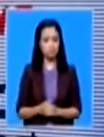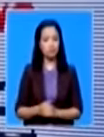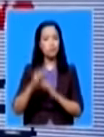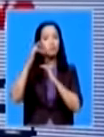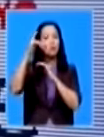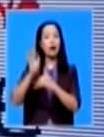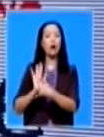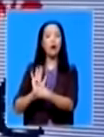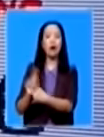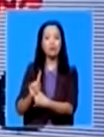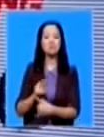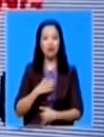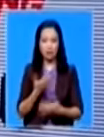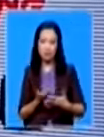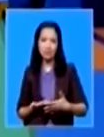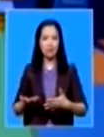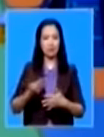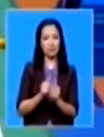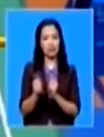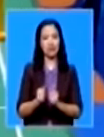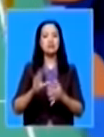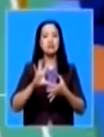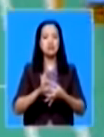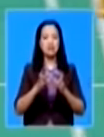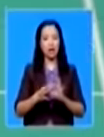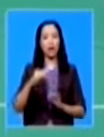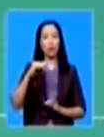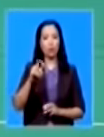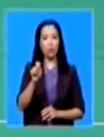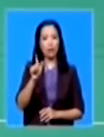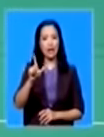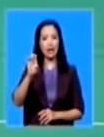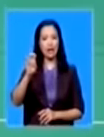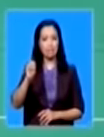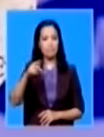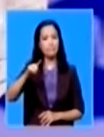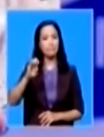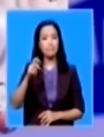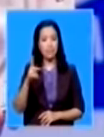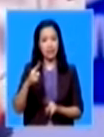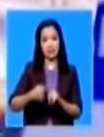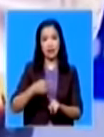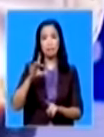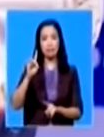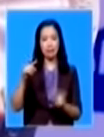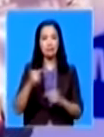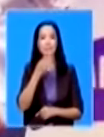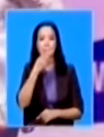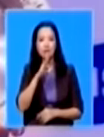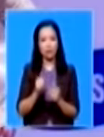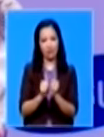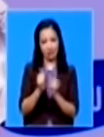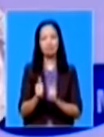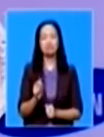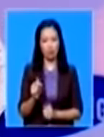าก็คือการไปแข่งขันกีฬาโอลิมปิกนะกรุงริโอเดจาเนโรที่บราซิลในเดือนสิงหาคมนี้แล้วเมื่อวานก็เ